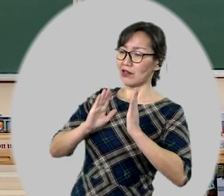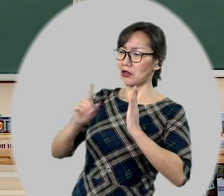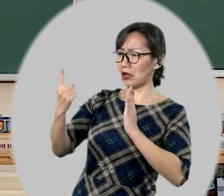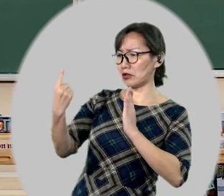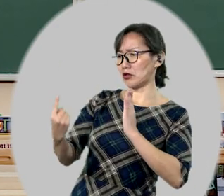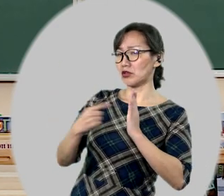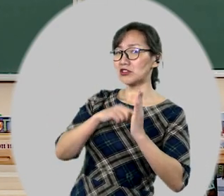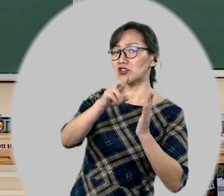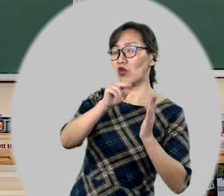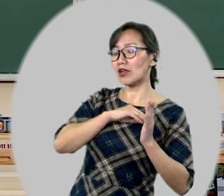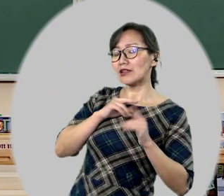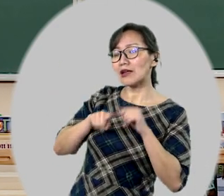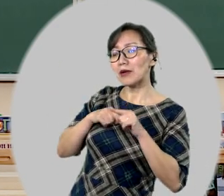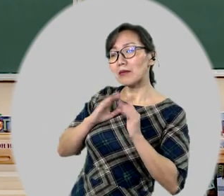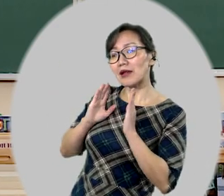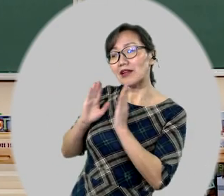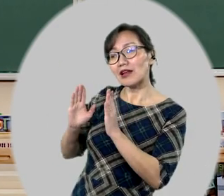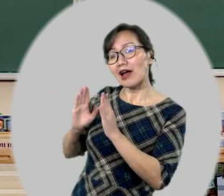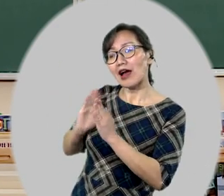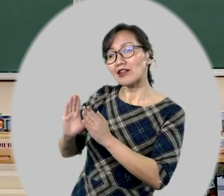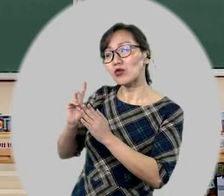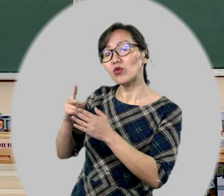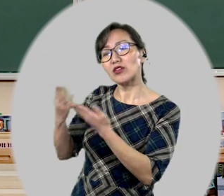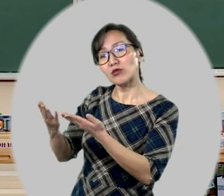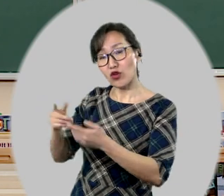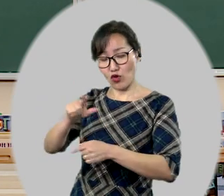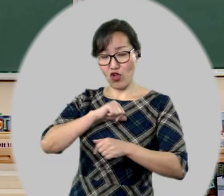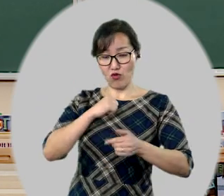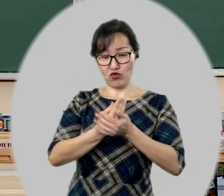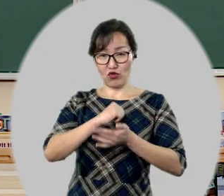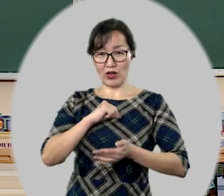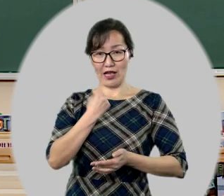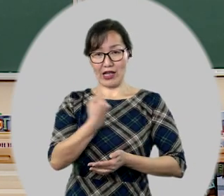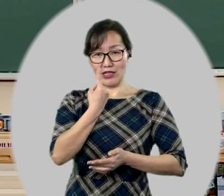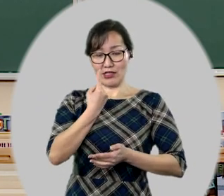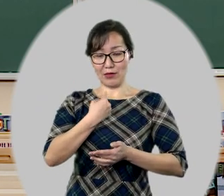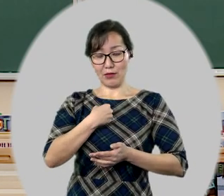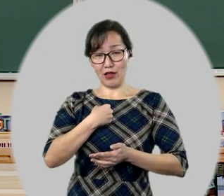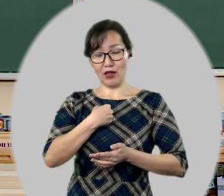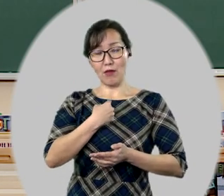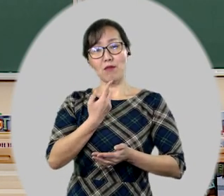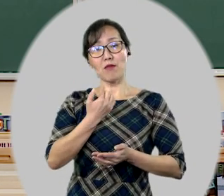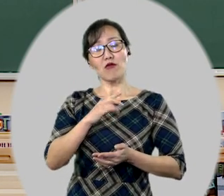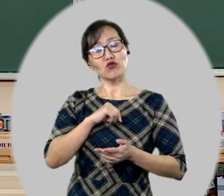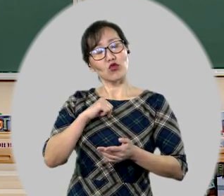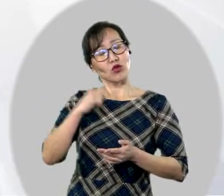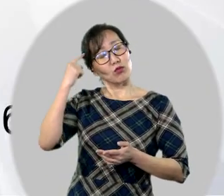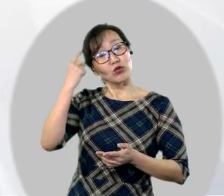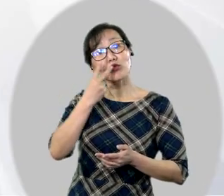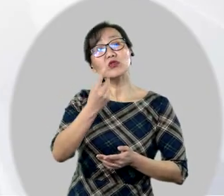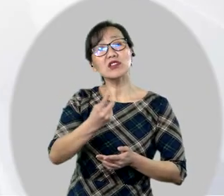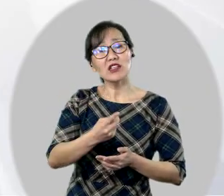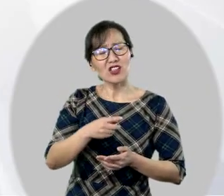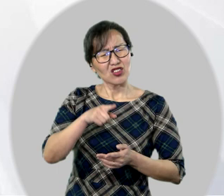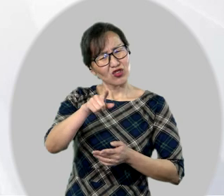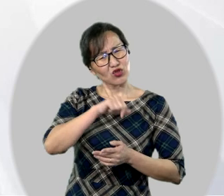12 чиней найдз, 12 чинь үүр-өө, яг ем банзарт мөл байдал дорсан тэгғоға лүг байгаиғу бодав түлзігдаа. Дөгіл чинй хүйд,